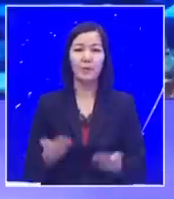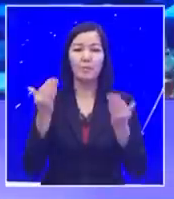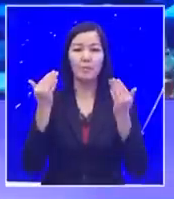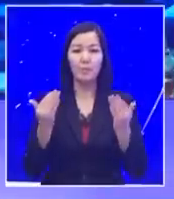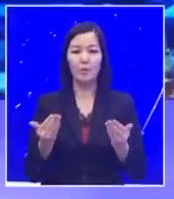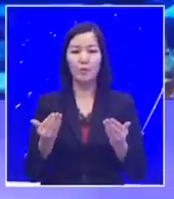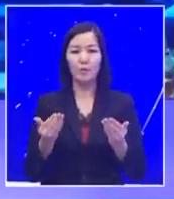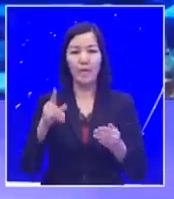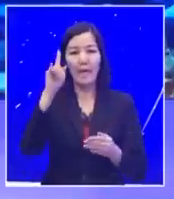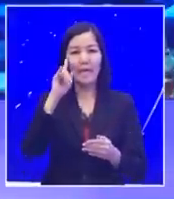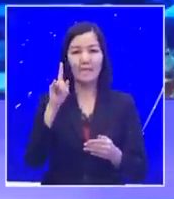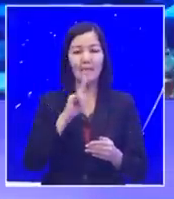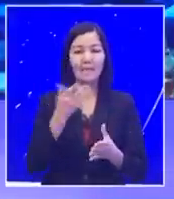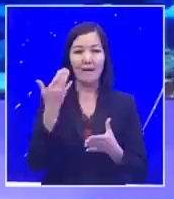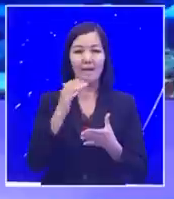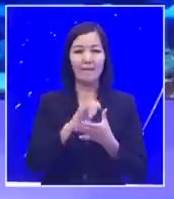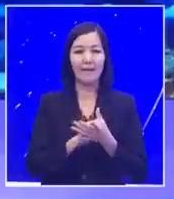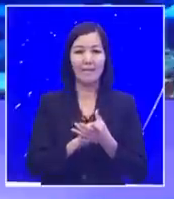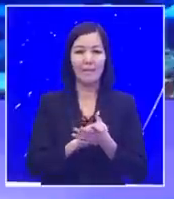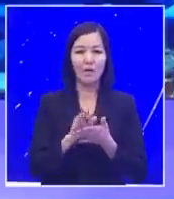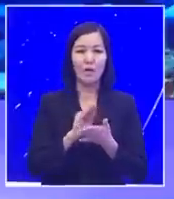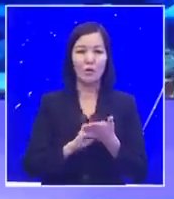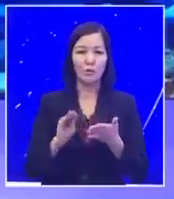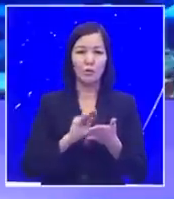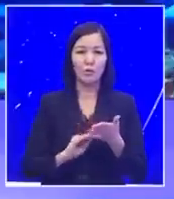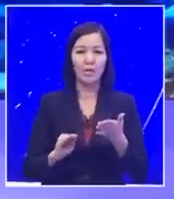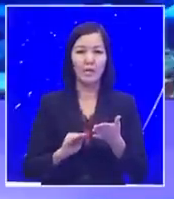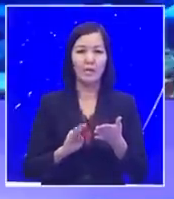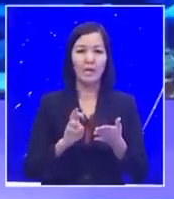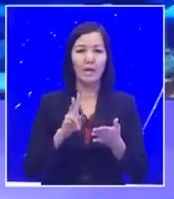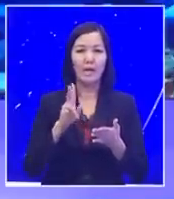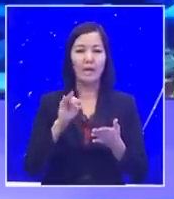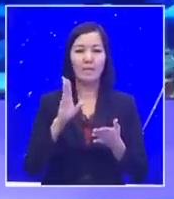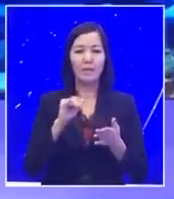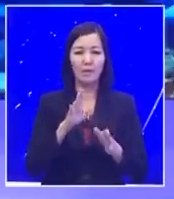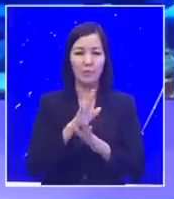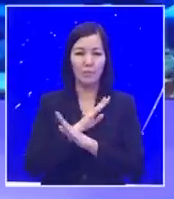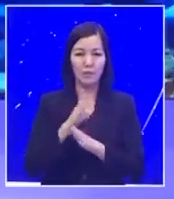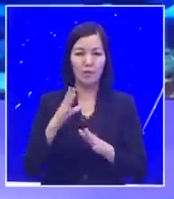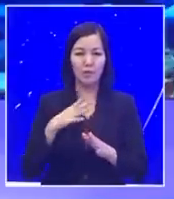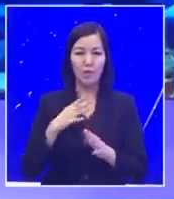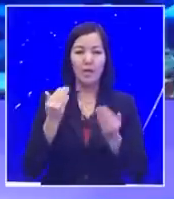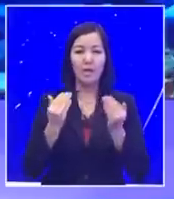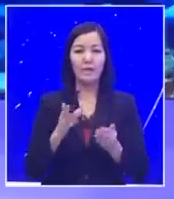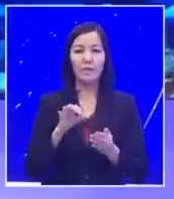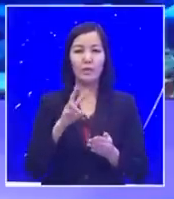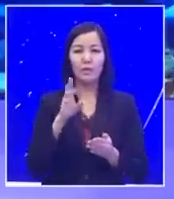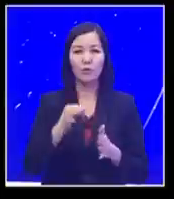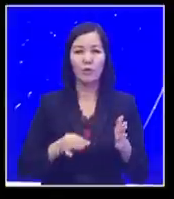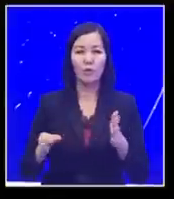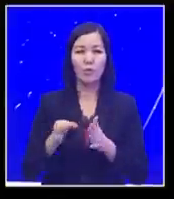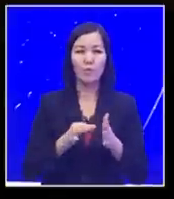Бүгін елімізге танымал әдебиет сыншысы, ақын, журналист Аманхан Әлімұлы өмірден озды. Ол қазіргі Түркістан облысына